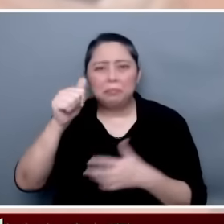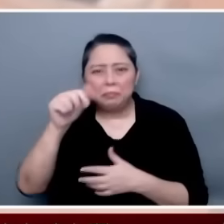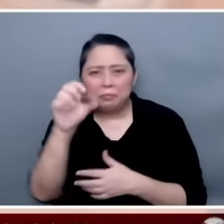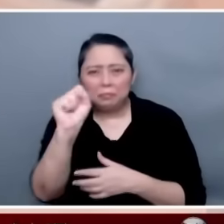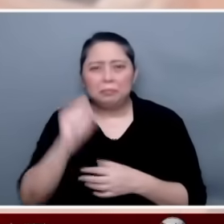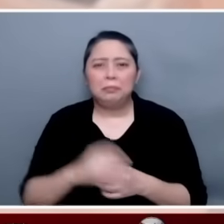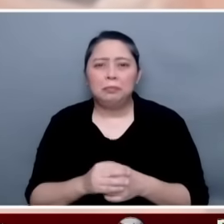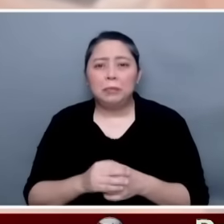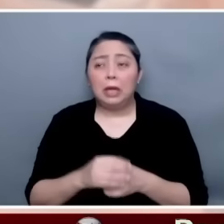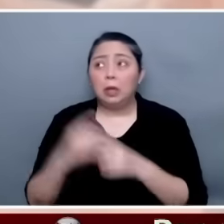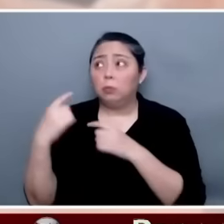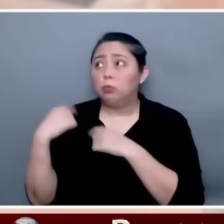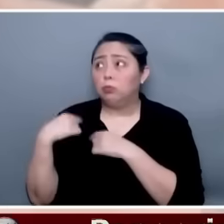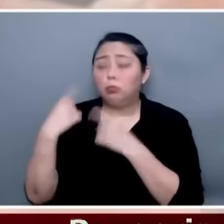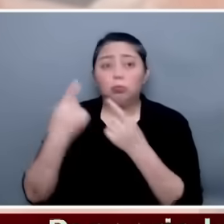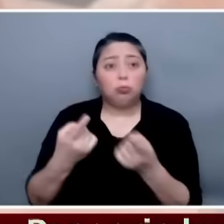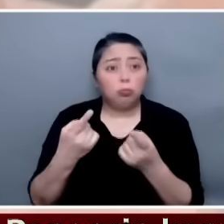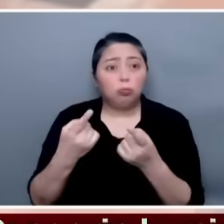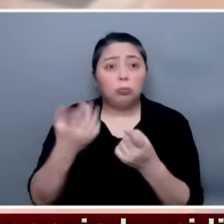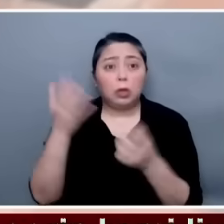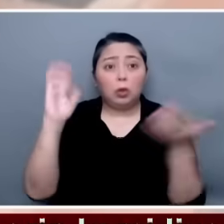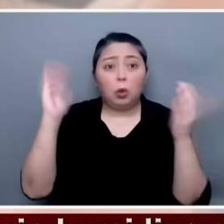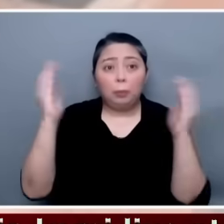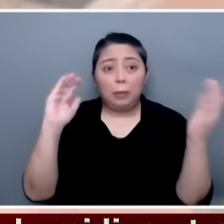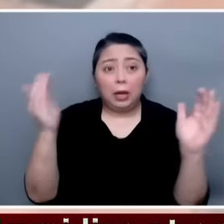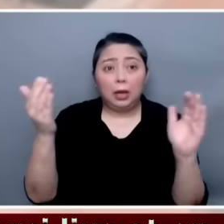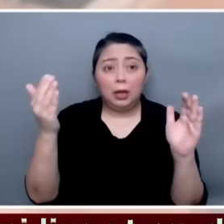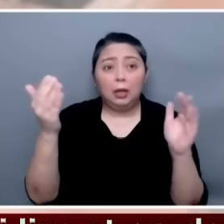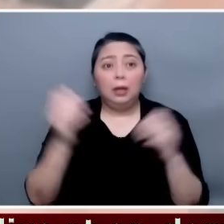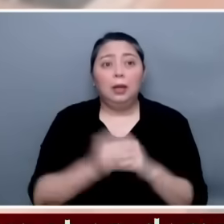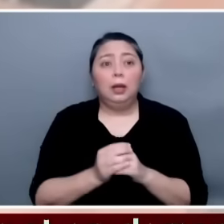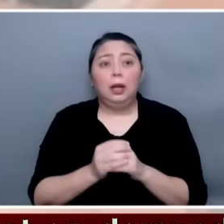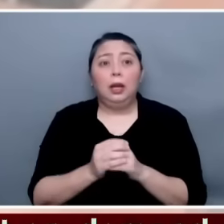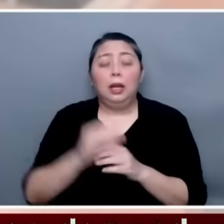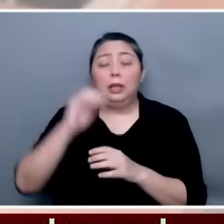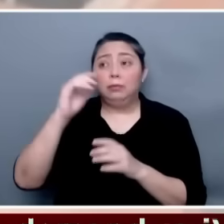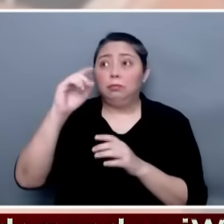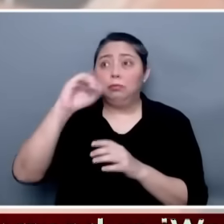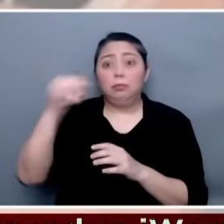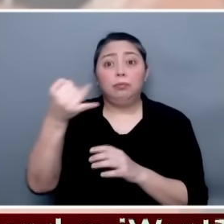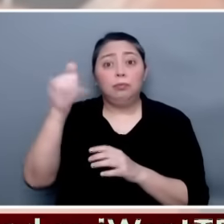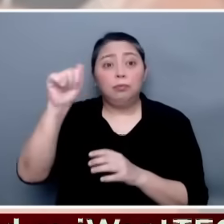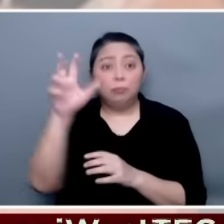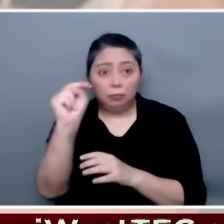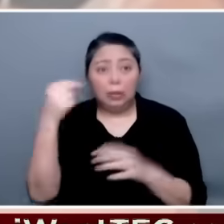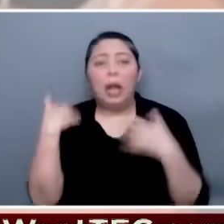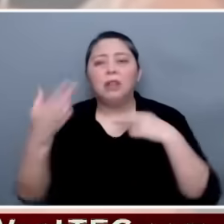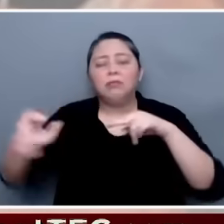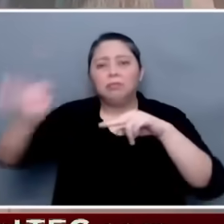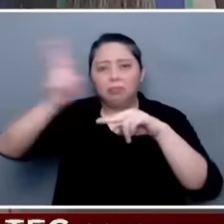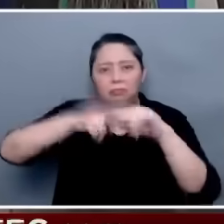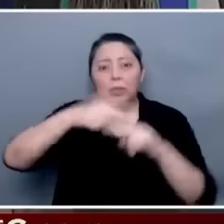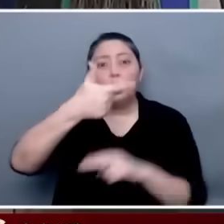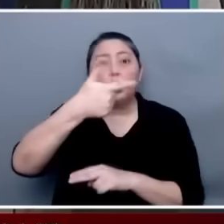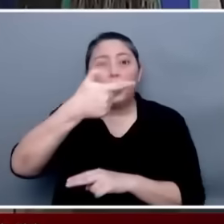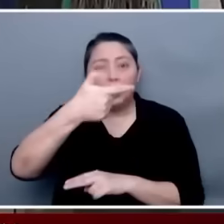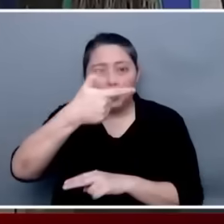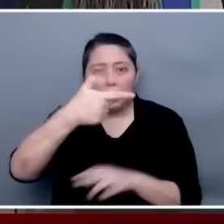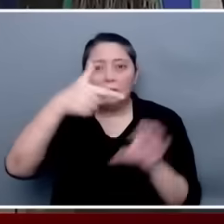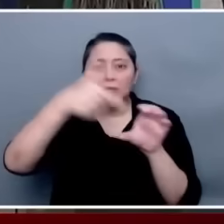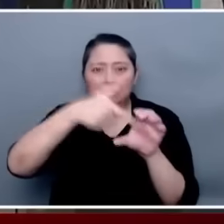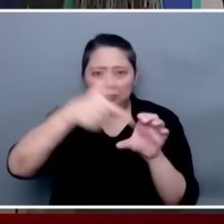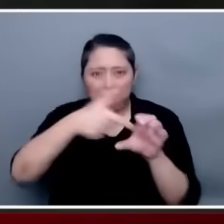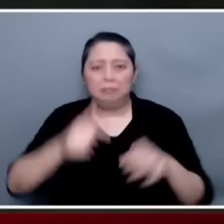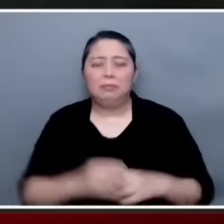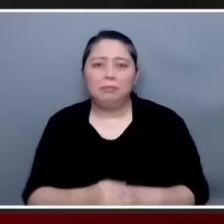pesos na ang net increase sa gasolina, 18 pesos sa diesel at lagpas 15 pesos sa kerosene. Alvin